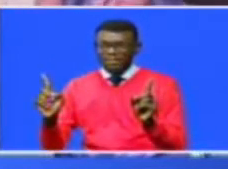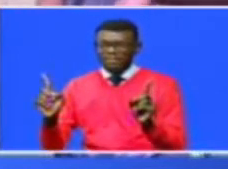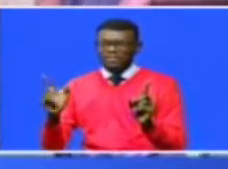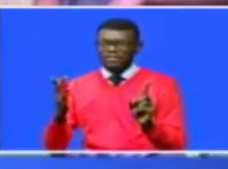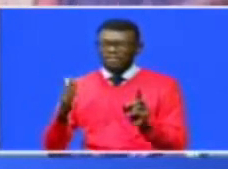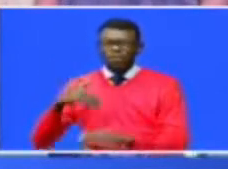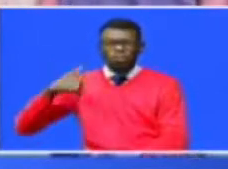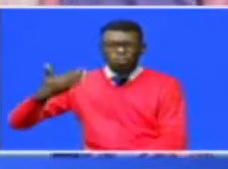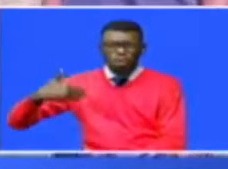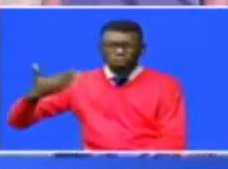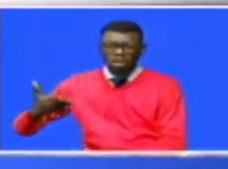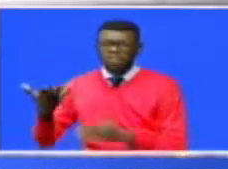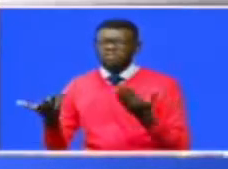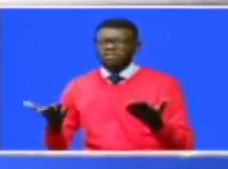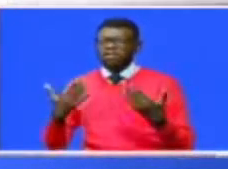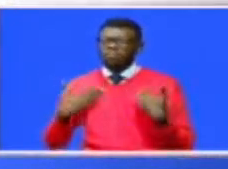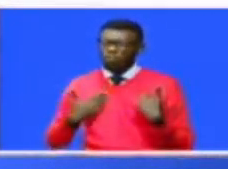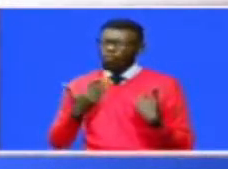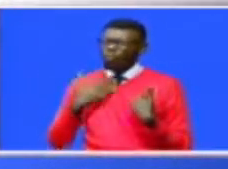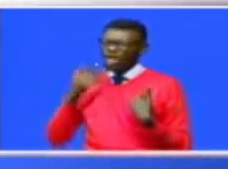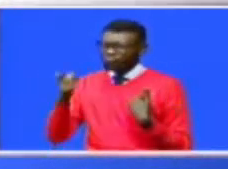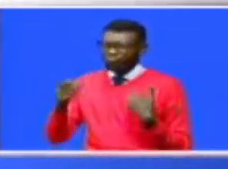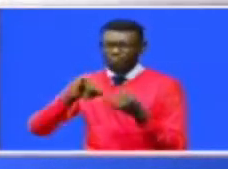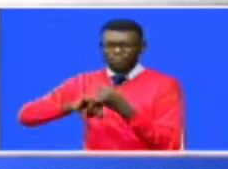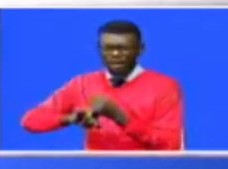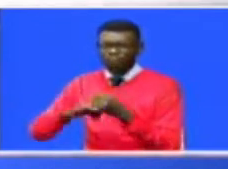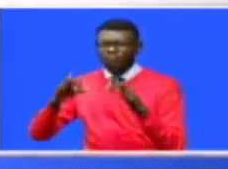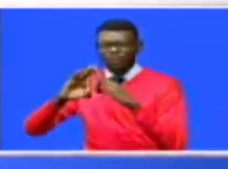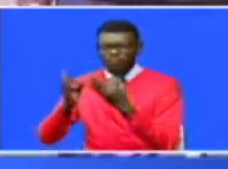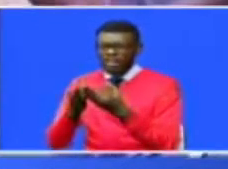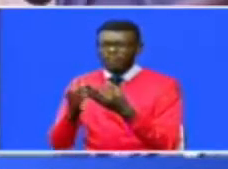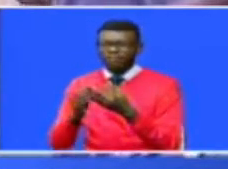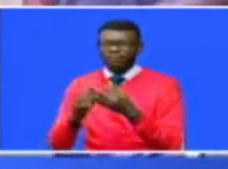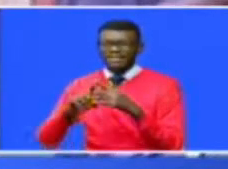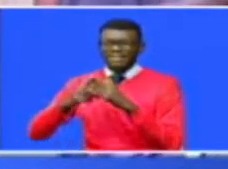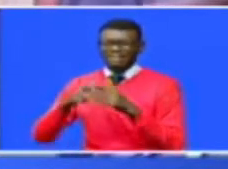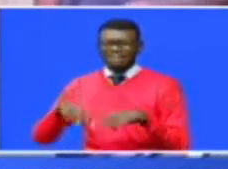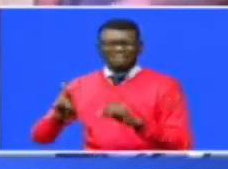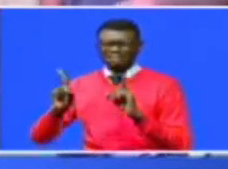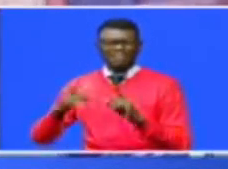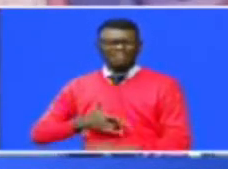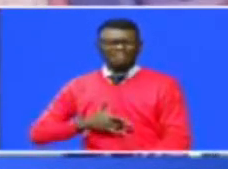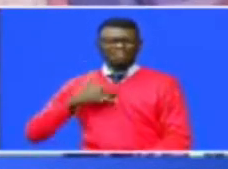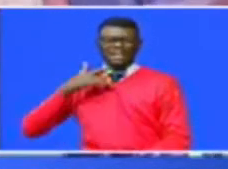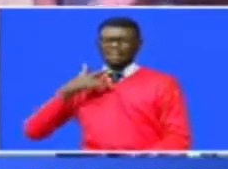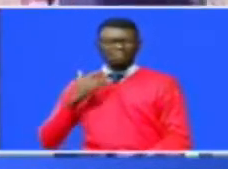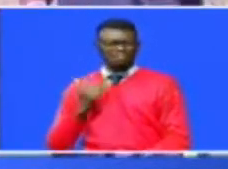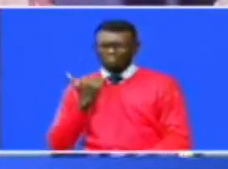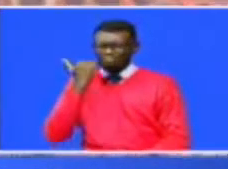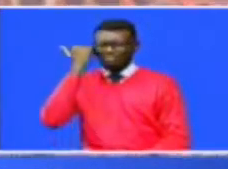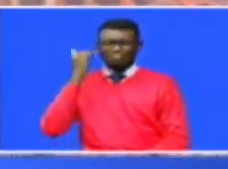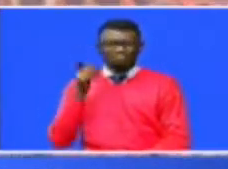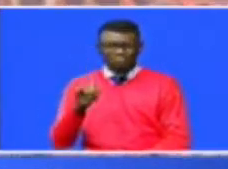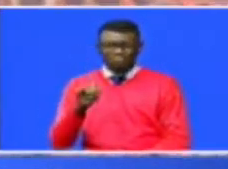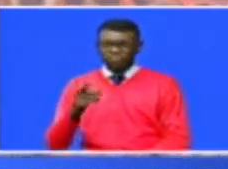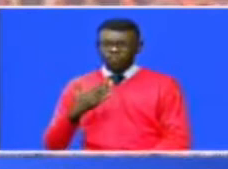wa mara kwa mara wapendekezo kuolewa na kuanza familia ni jambo linalomkosesha usingizi kila leo. Jua